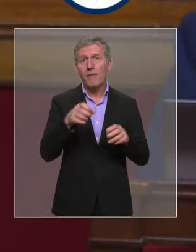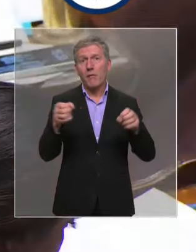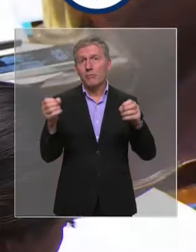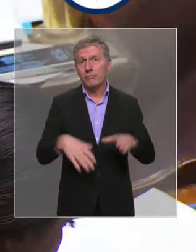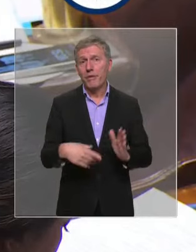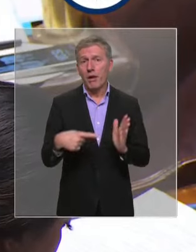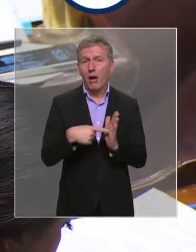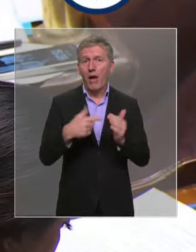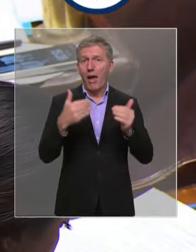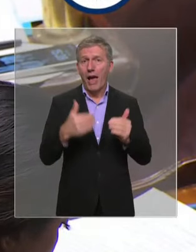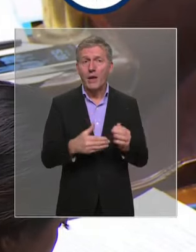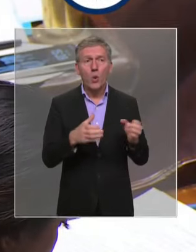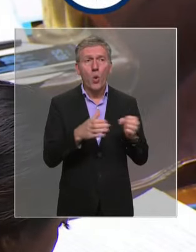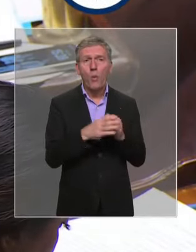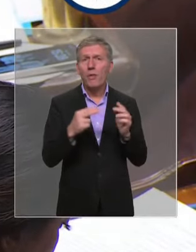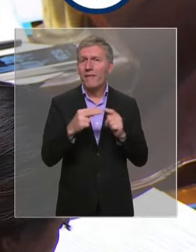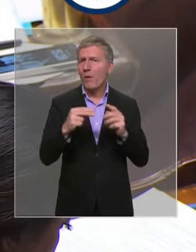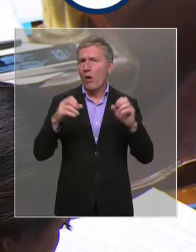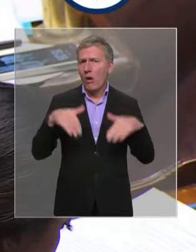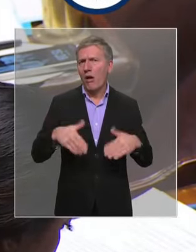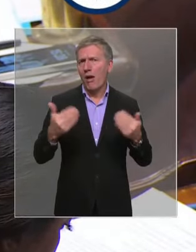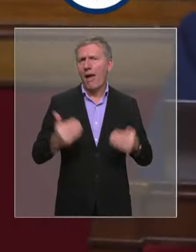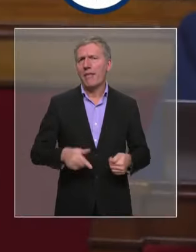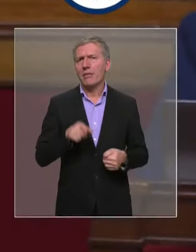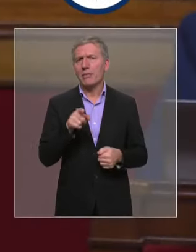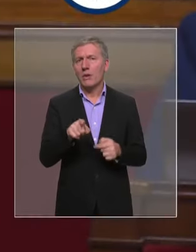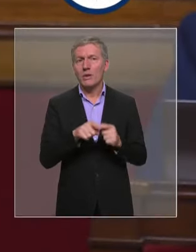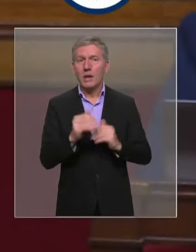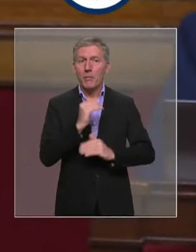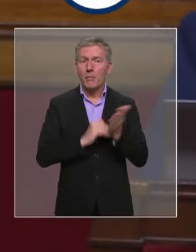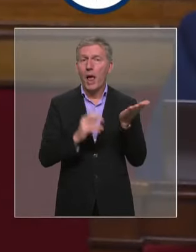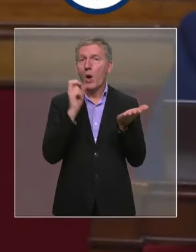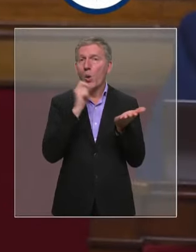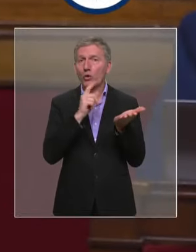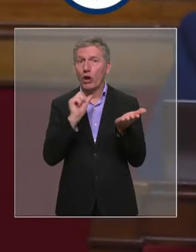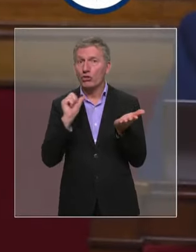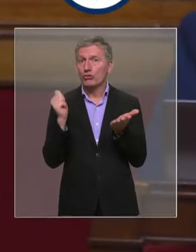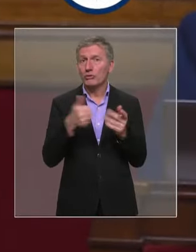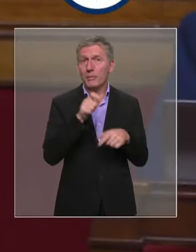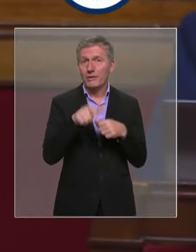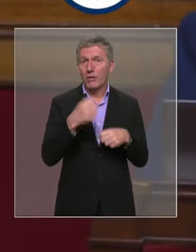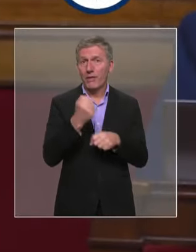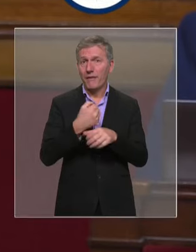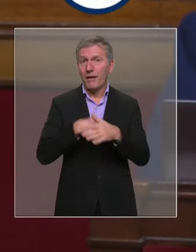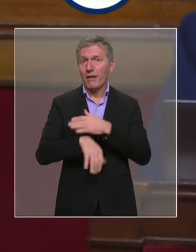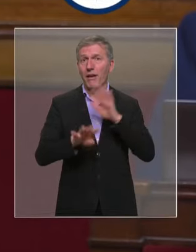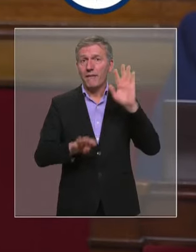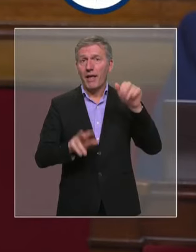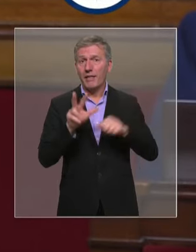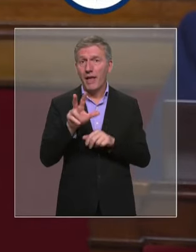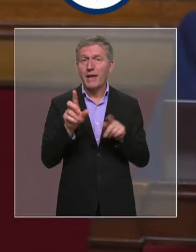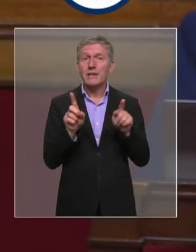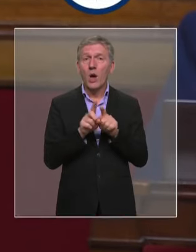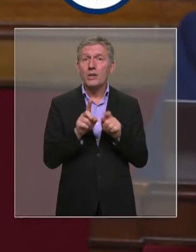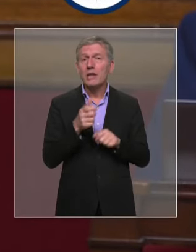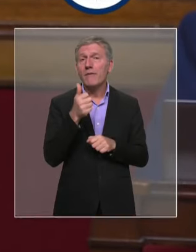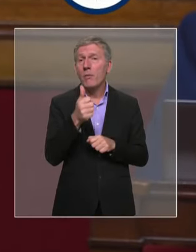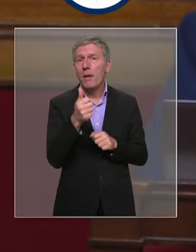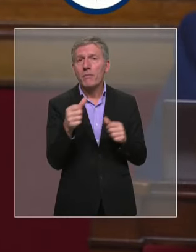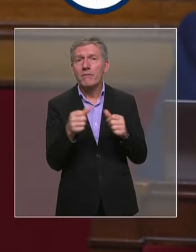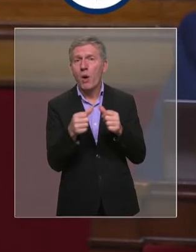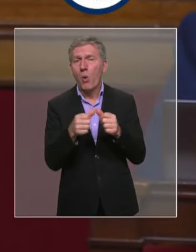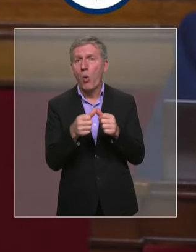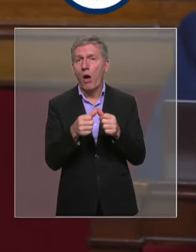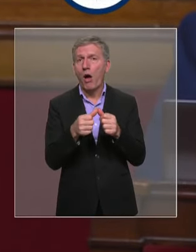choc des savoirs et aux groupes de niveau? Quand comptez-vous faire droit au plan d'urgence exigé par les personnels du 93? Et comment comptez-vous faire alors que